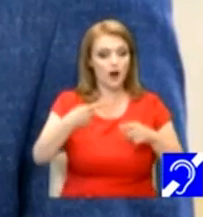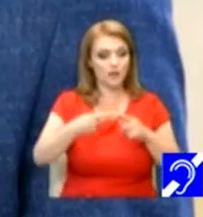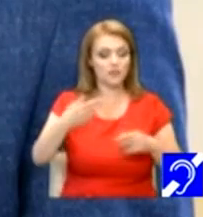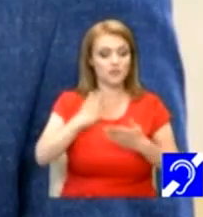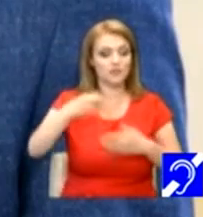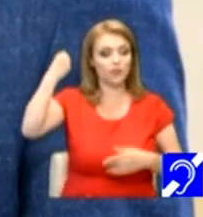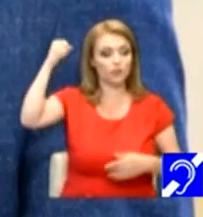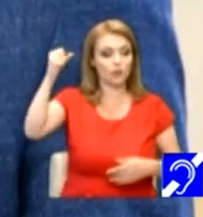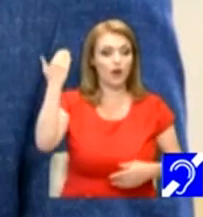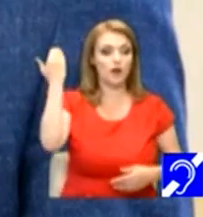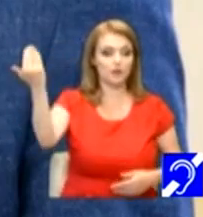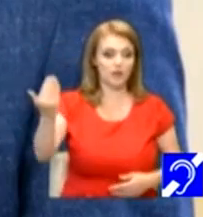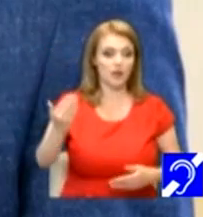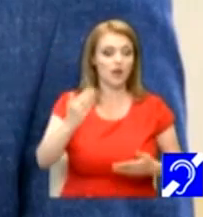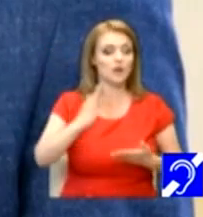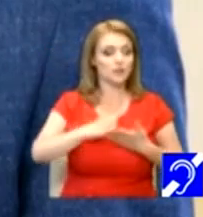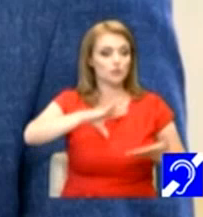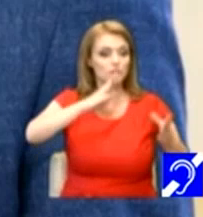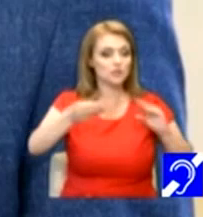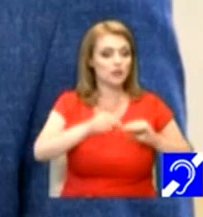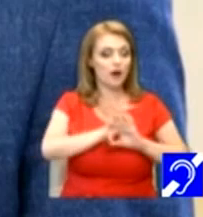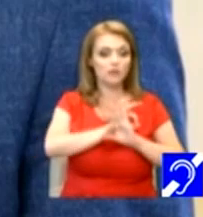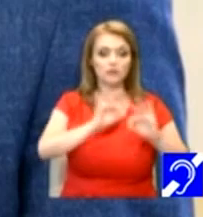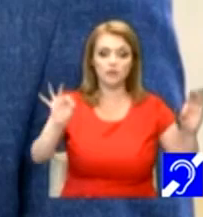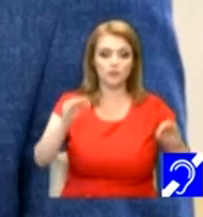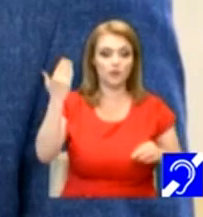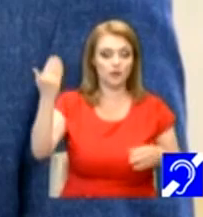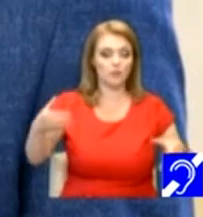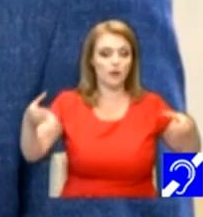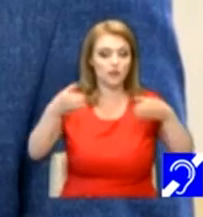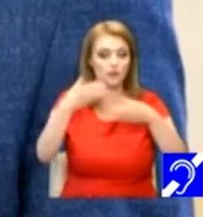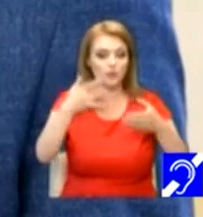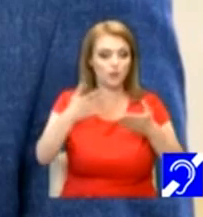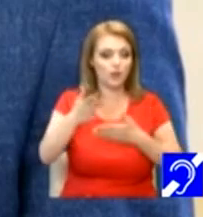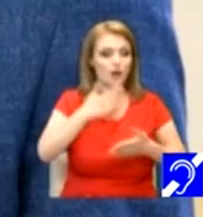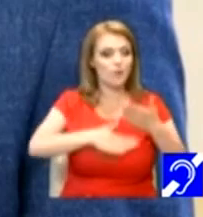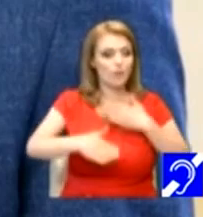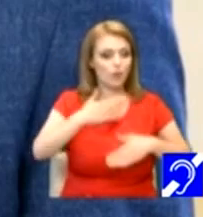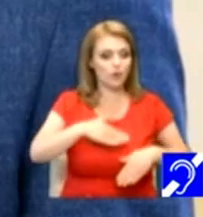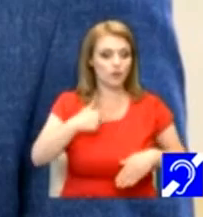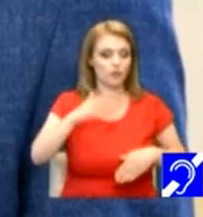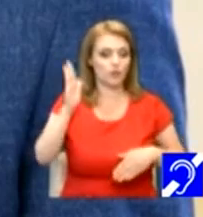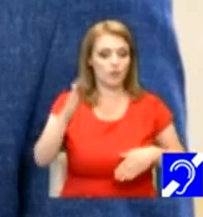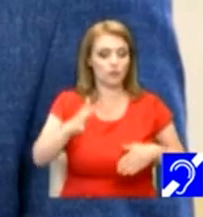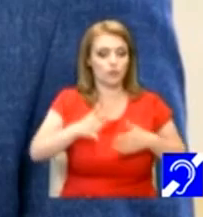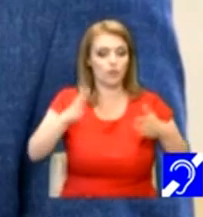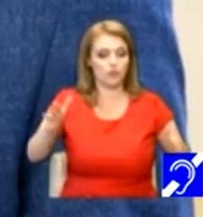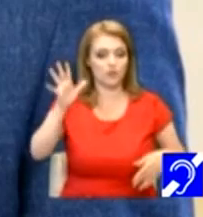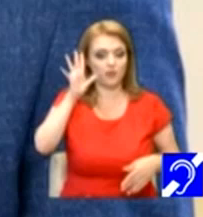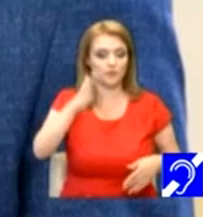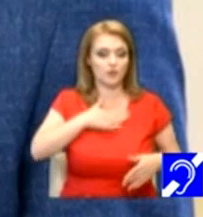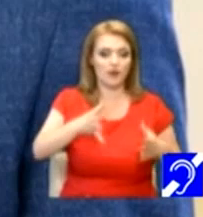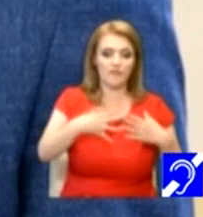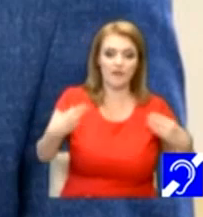Partida Pro-Europeană și mare responsabilitate pentru colegii de la PAS. Mă bucur nespus că voi avea mai mult timp pentru familia